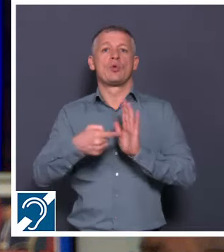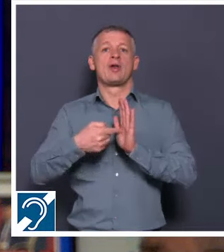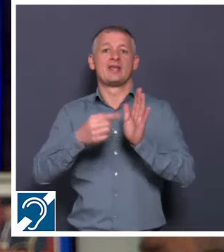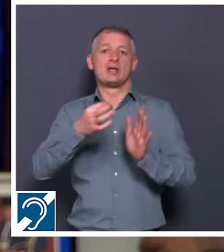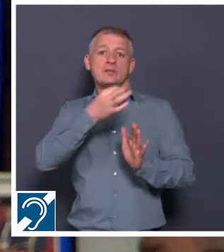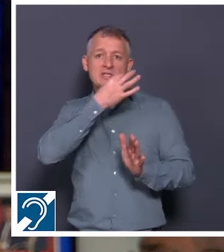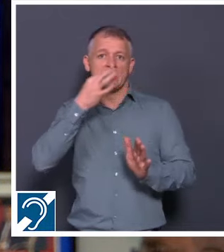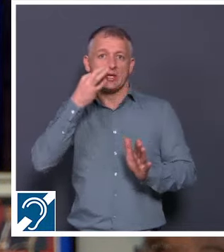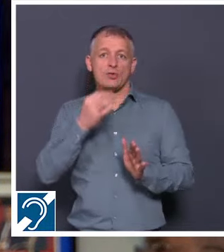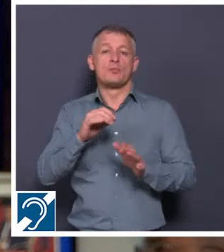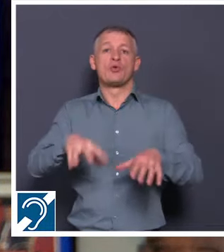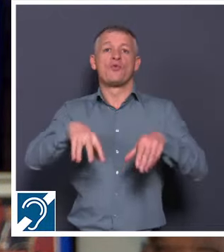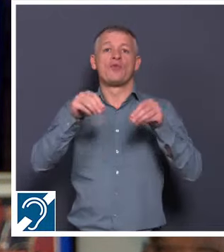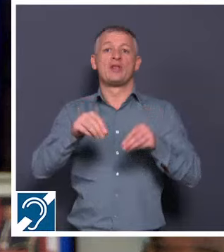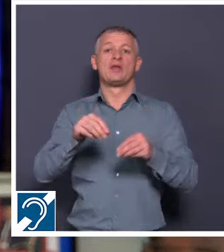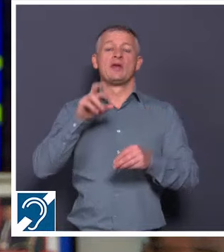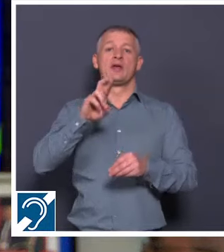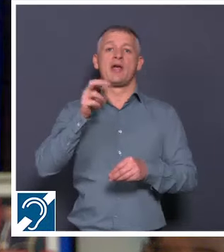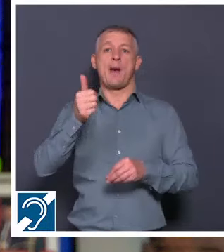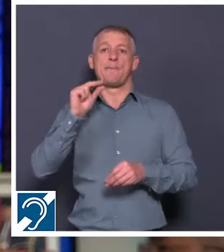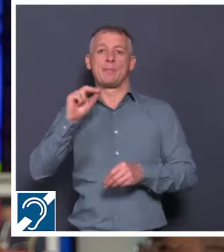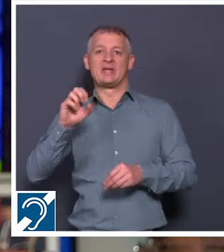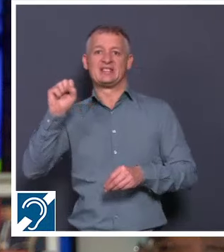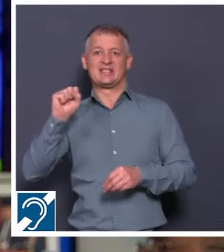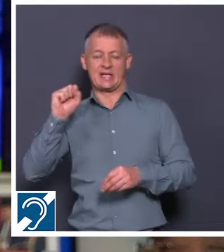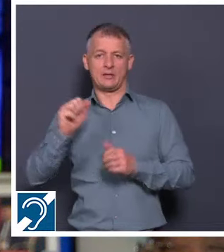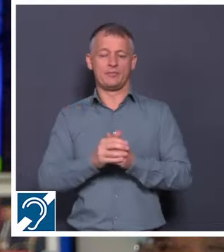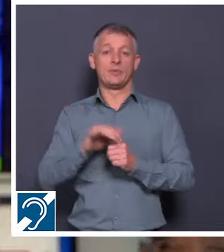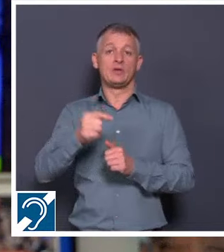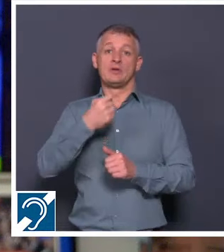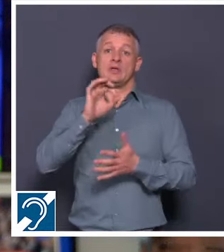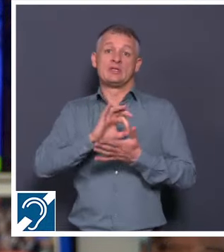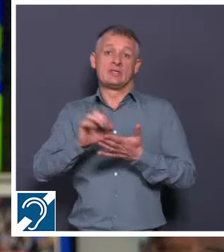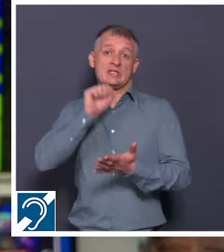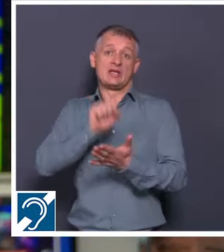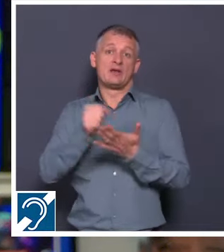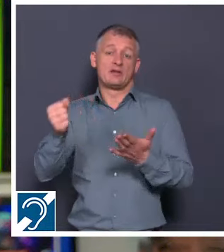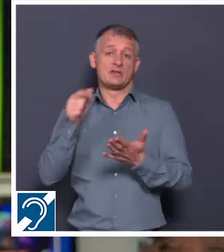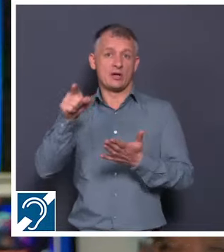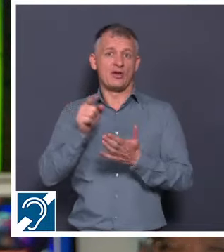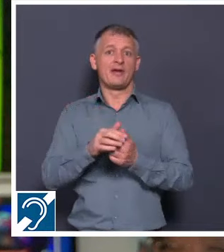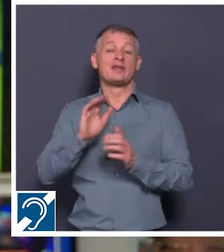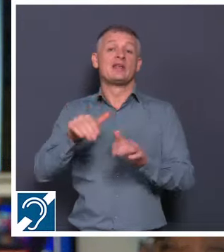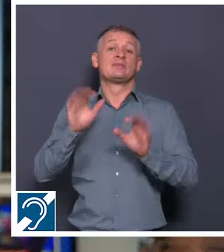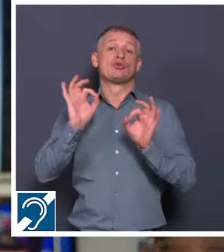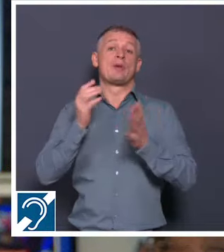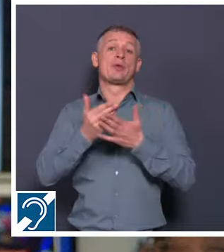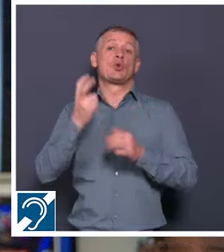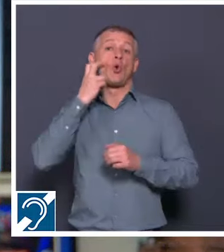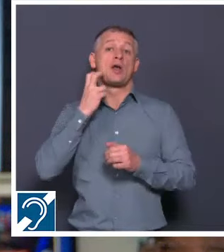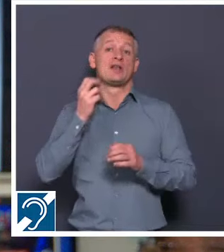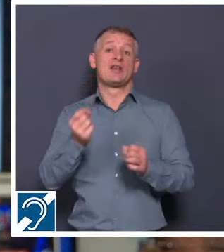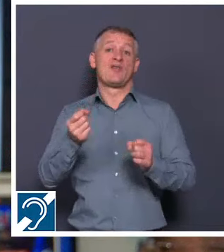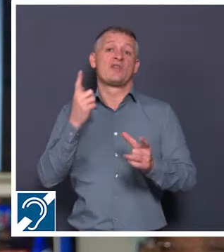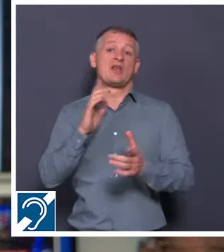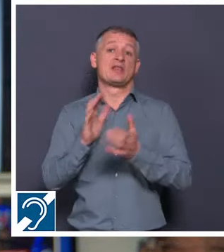vila RAPPS din aviatorilor. Despre această vilă de protocol, Recorder a scris că ar fi dedicată președintelui Klaus Iohannis la final de mandat.